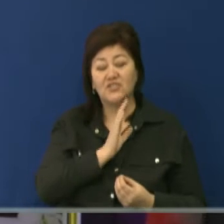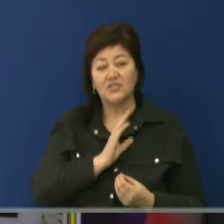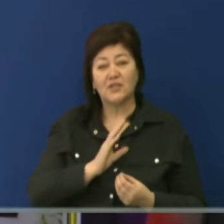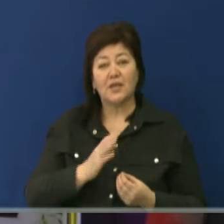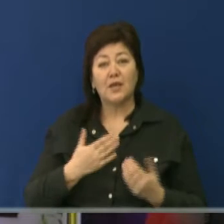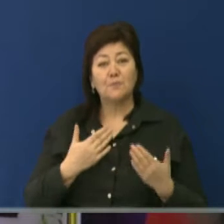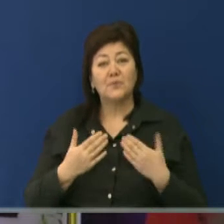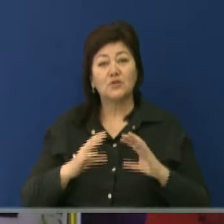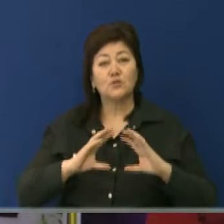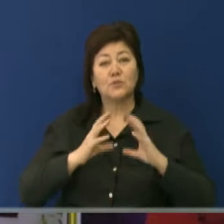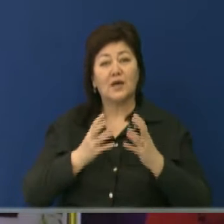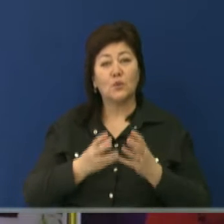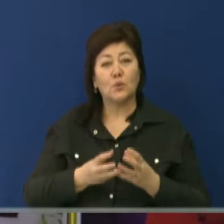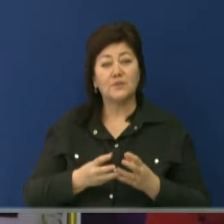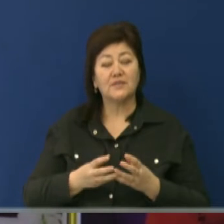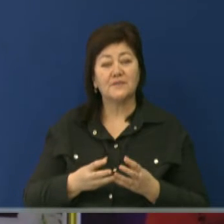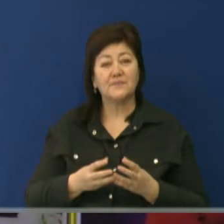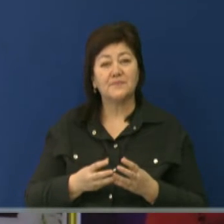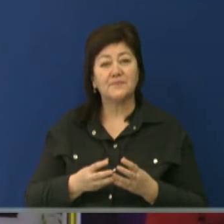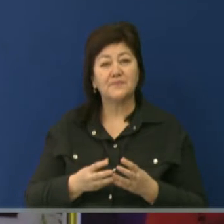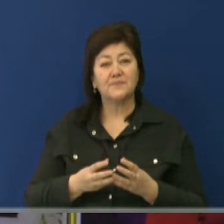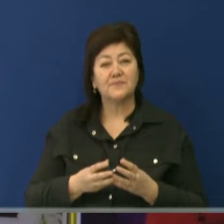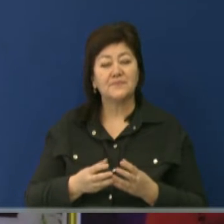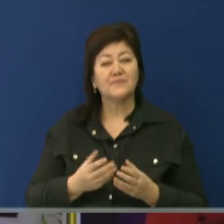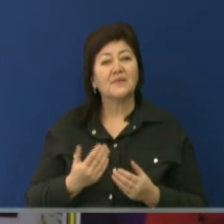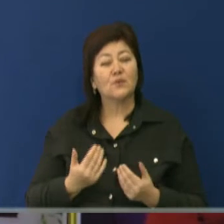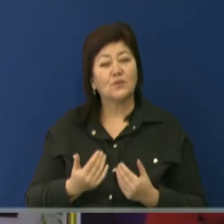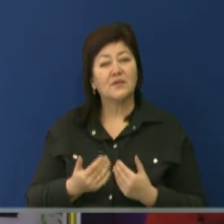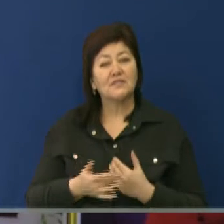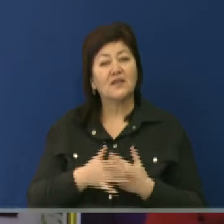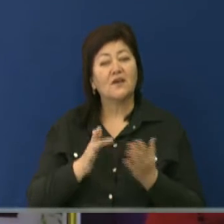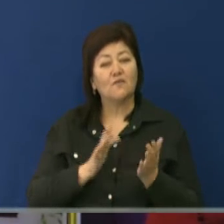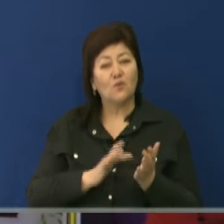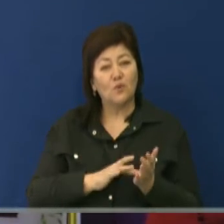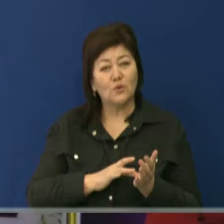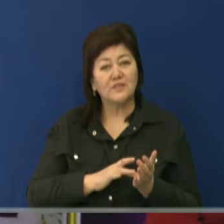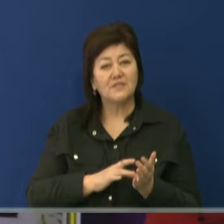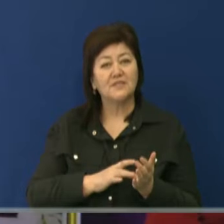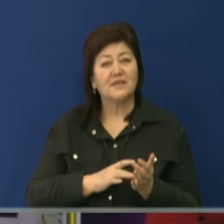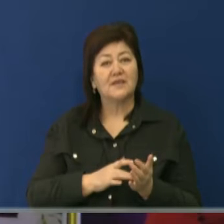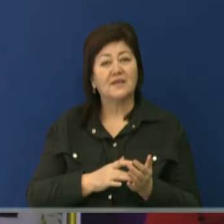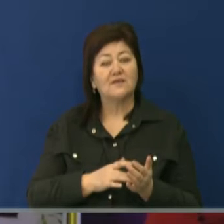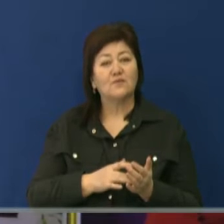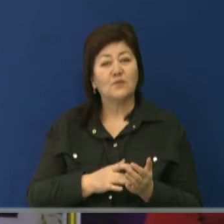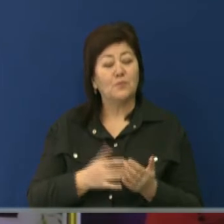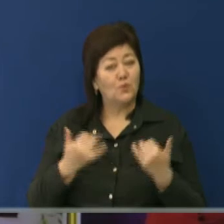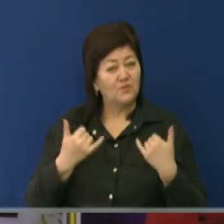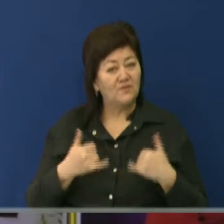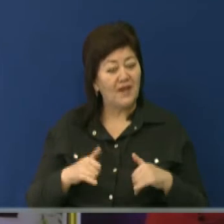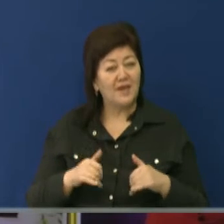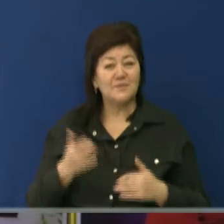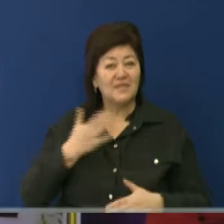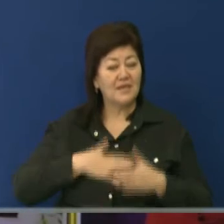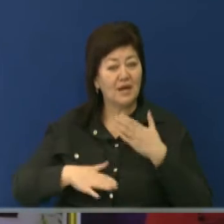халықаралық соған осындай көрме қойып, осында бізде өзіміздің қаламызда, өзіміздің облыста осындай әйел адамдар барына өте